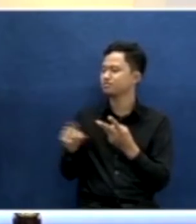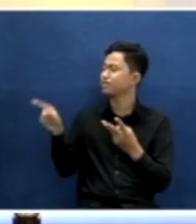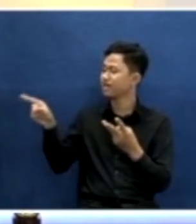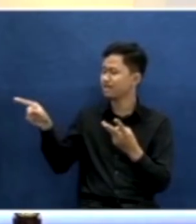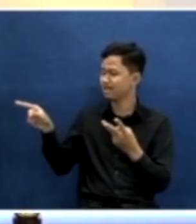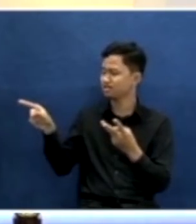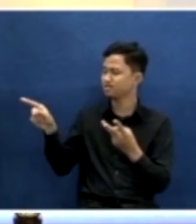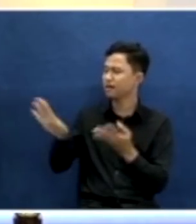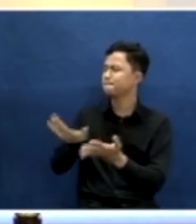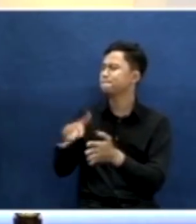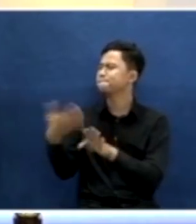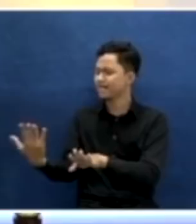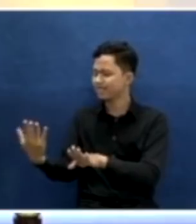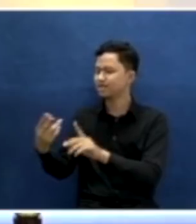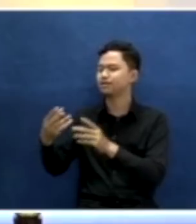mendapat fitnah